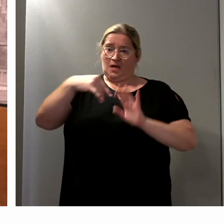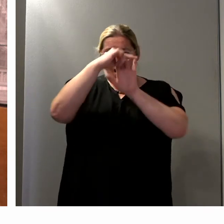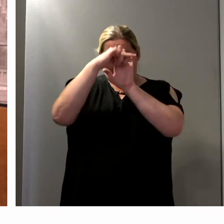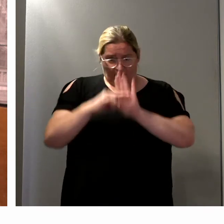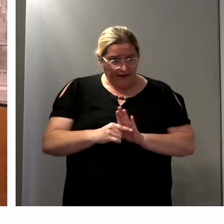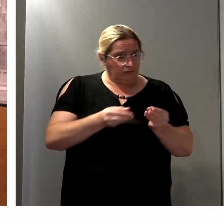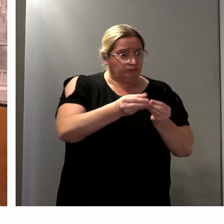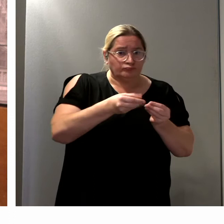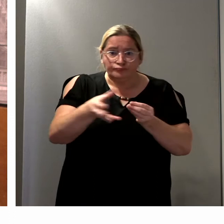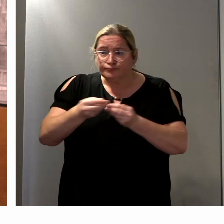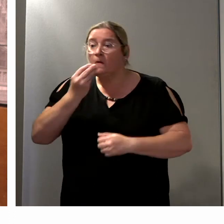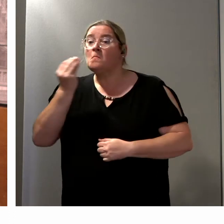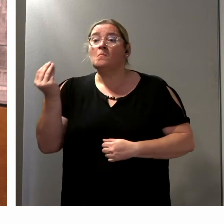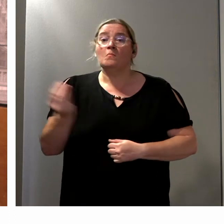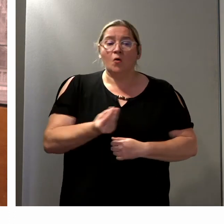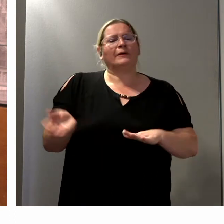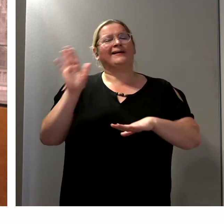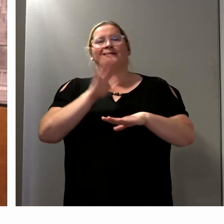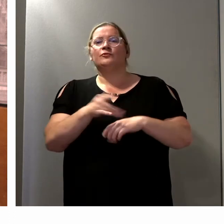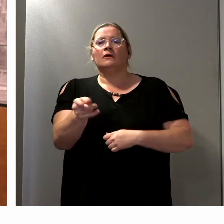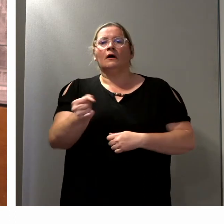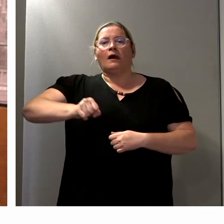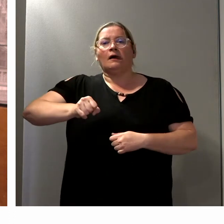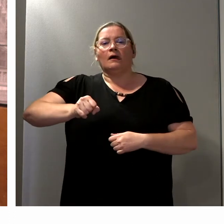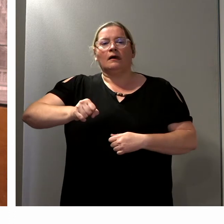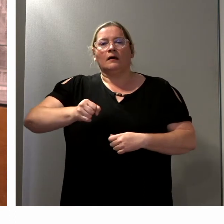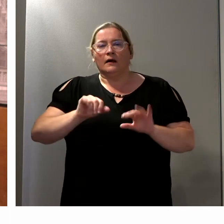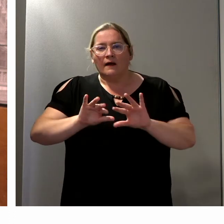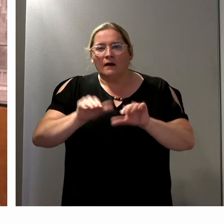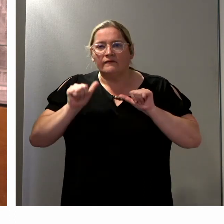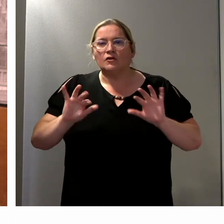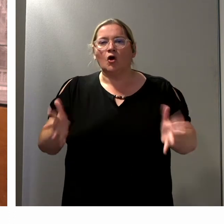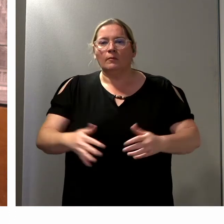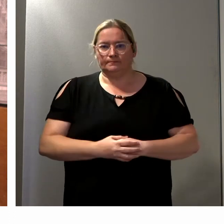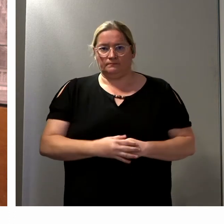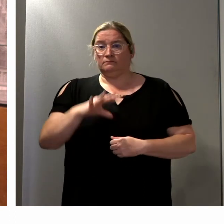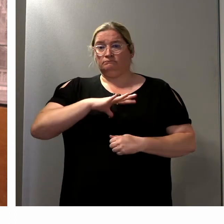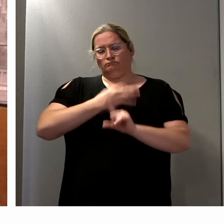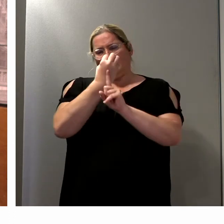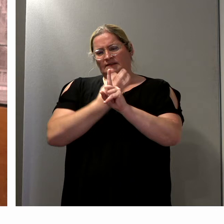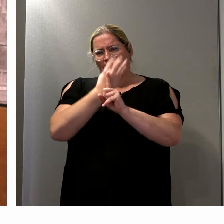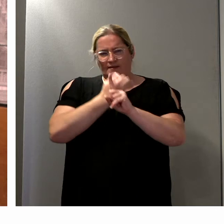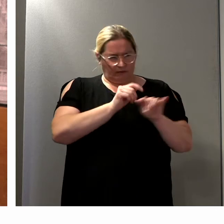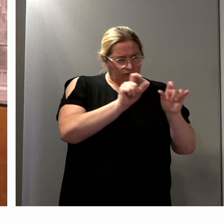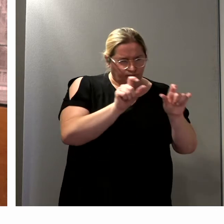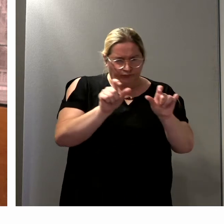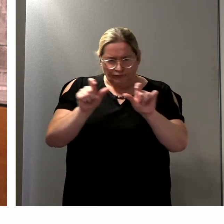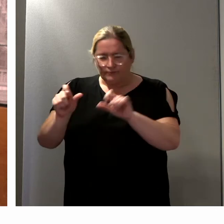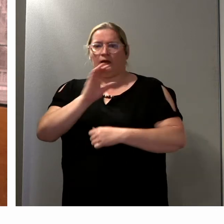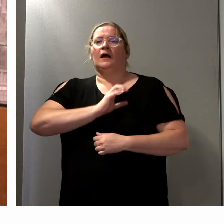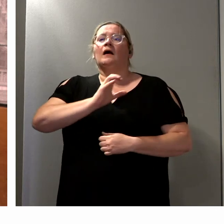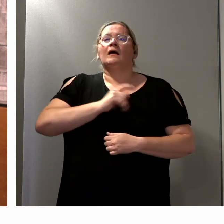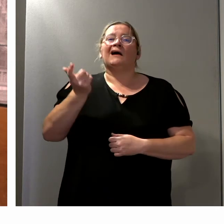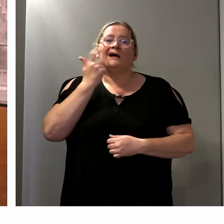sont données à tous, comment on les fait respecter. Donc il y a une double dimension, à la fois avec des indicateurs, où nous on cherche justement à monitorer le plus